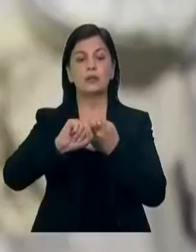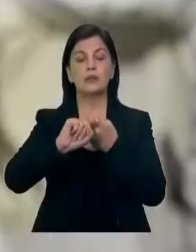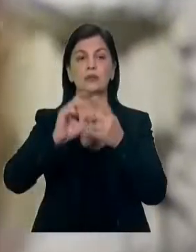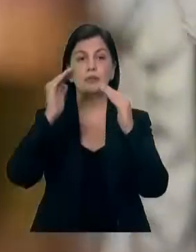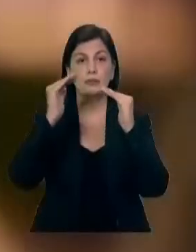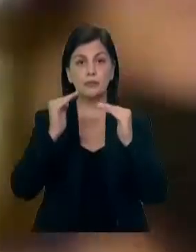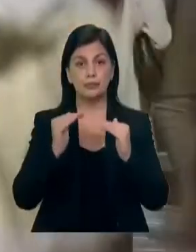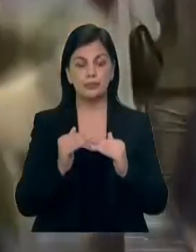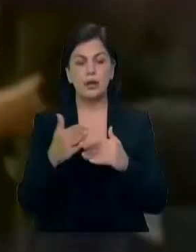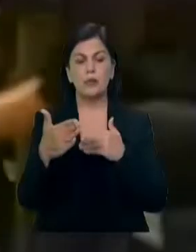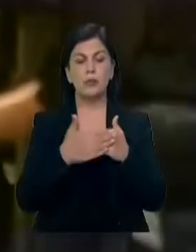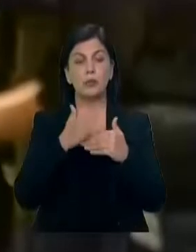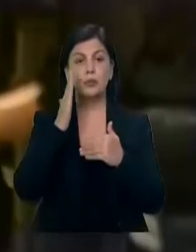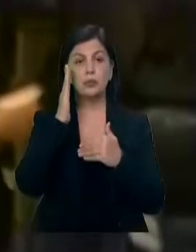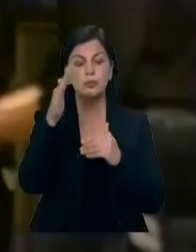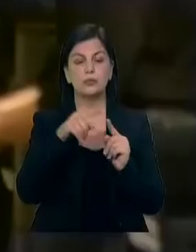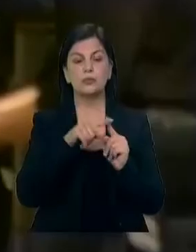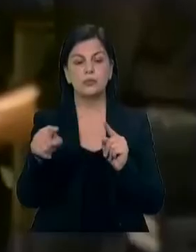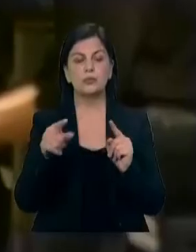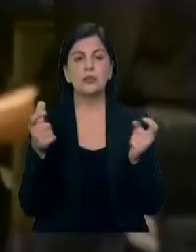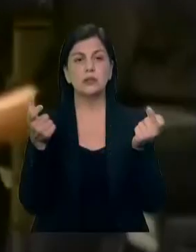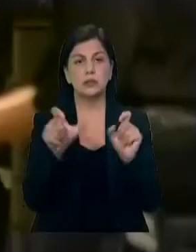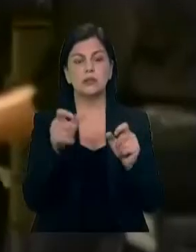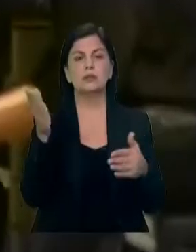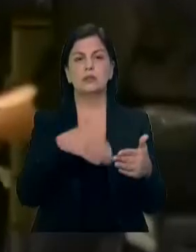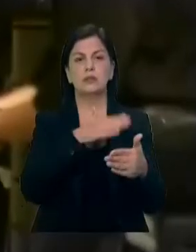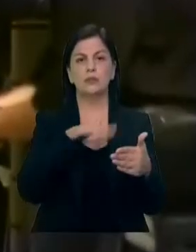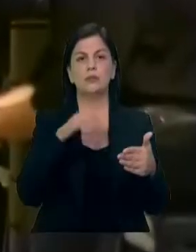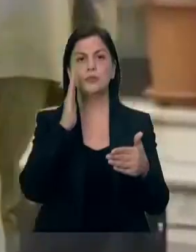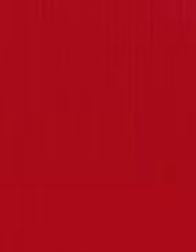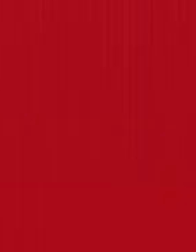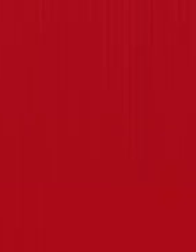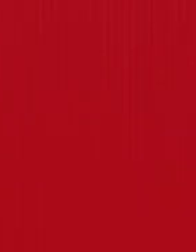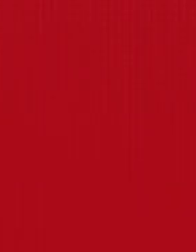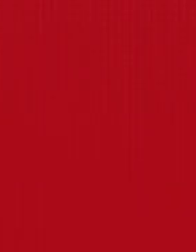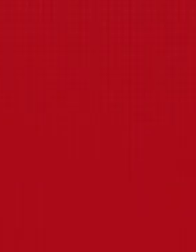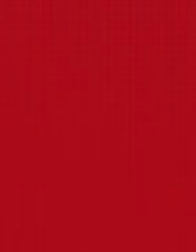düşəcəyi halda yaxın gələcəkdə digər qadağaların da aradan qaldırıla biləcəyi deyildi.